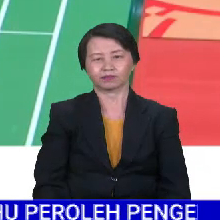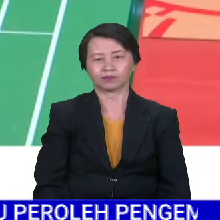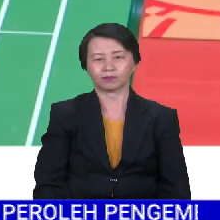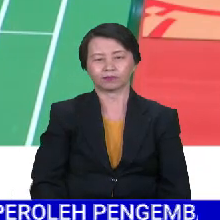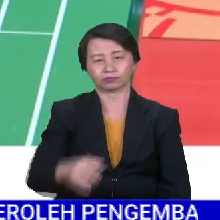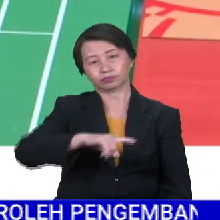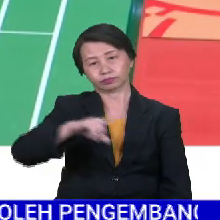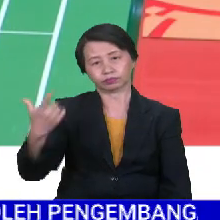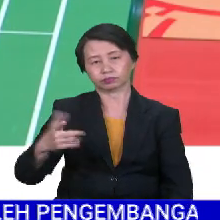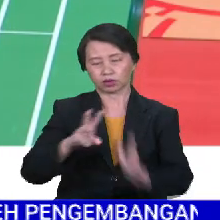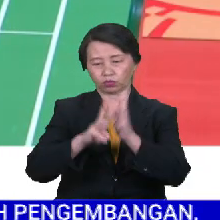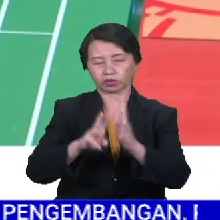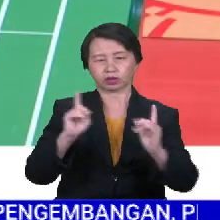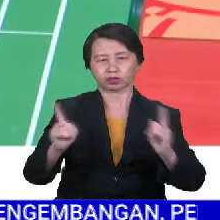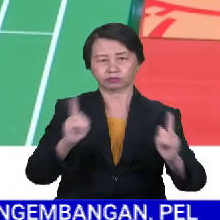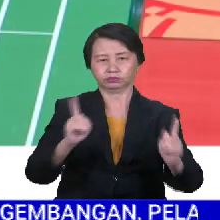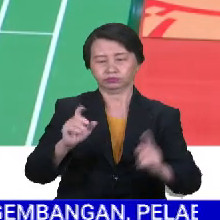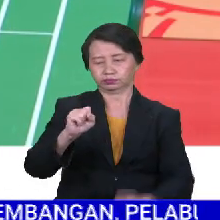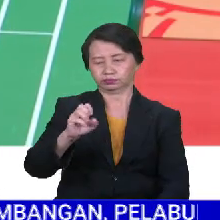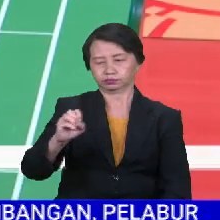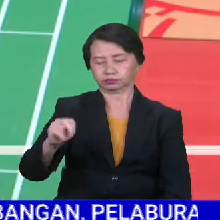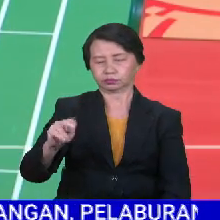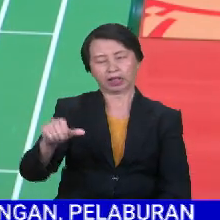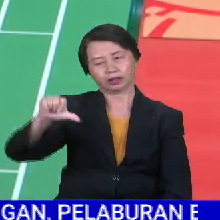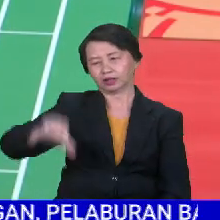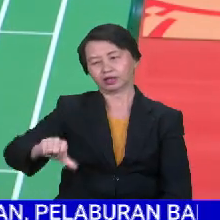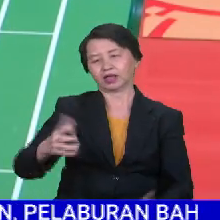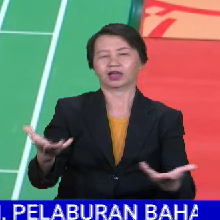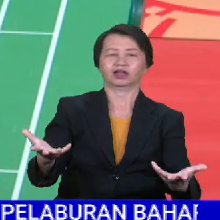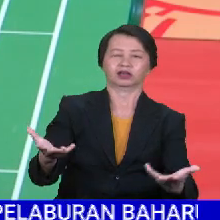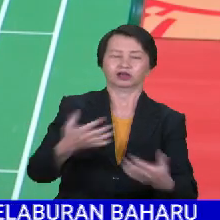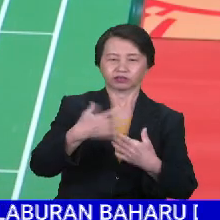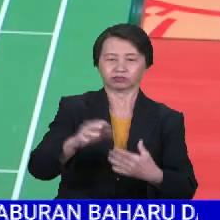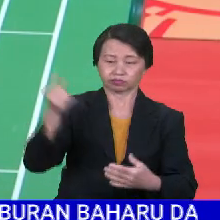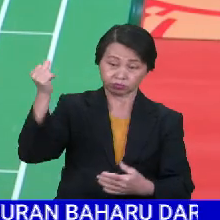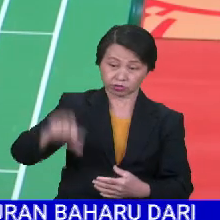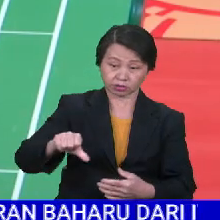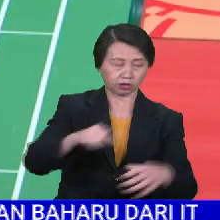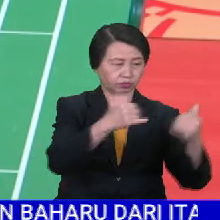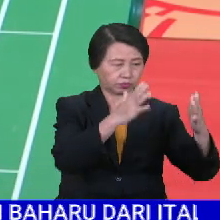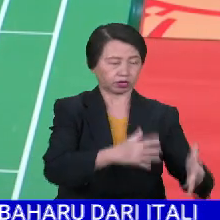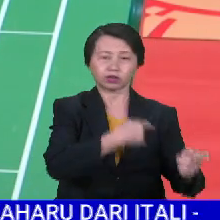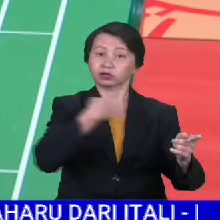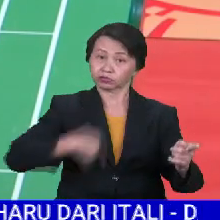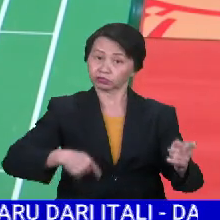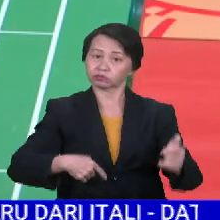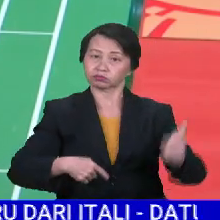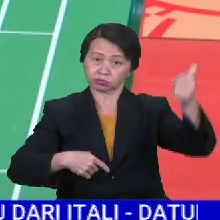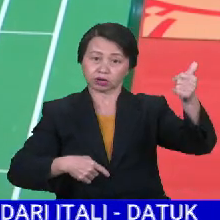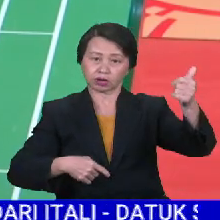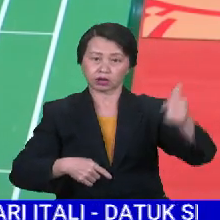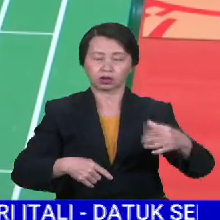Sementara itu, seorang lagi wakil perseorangan, Song Juven, gagal mengikut jejak Ziyong selepas tewas kepada pemain China Li